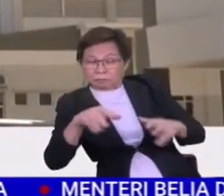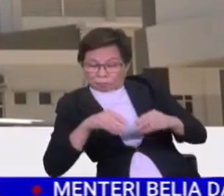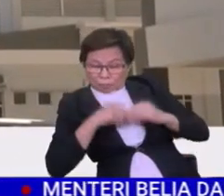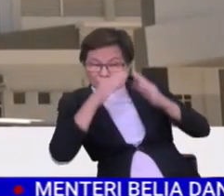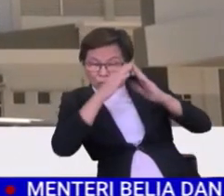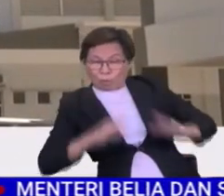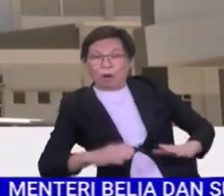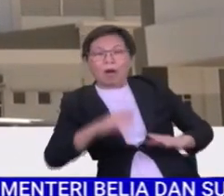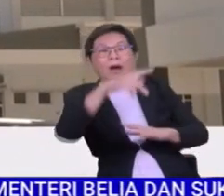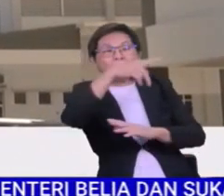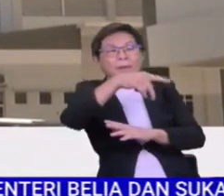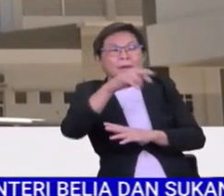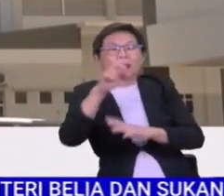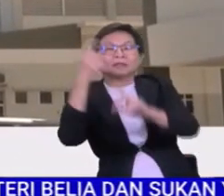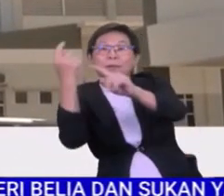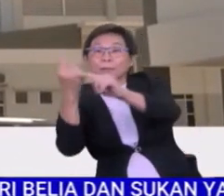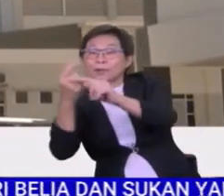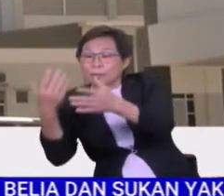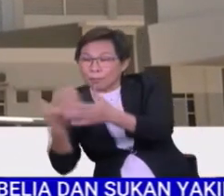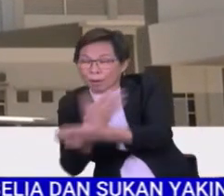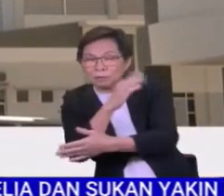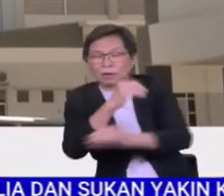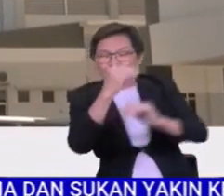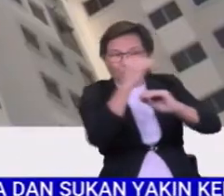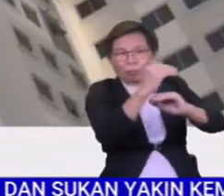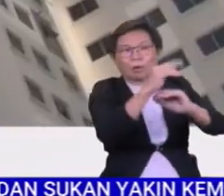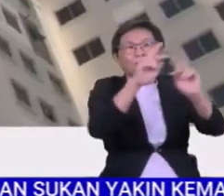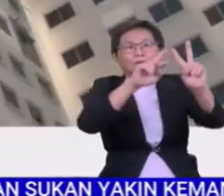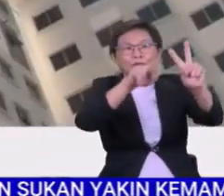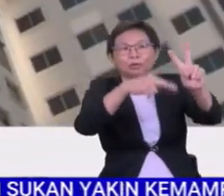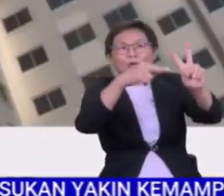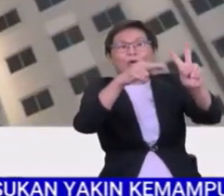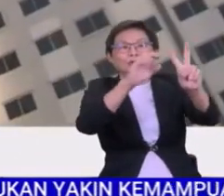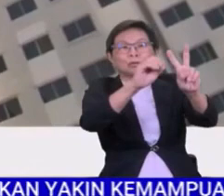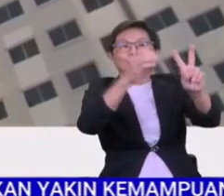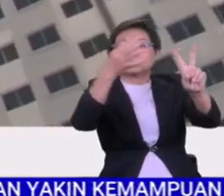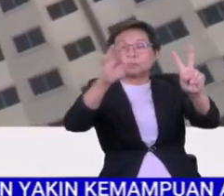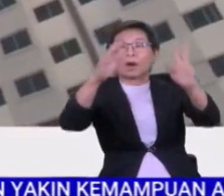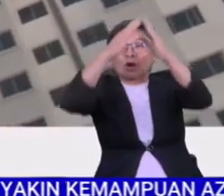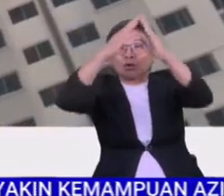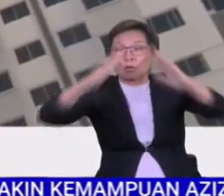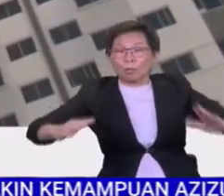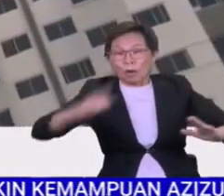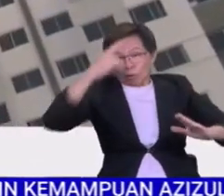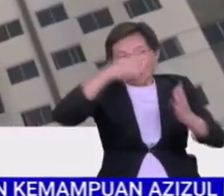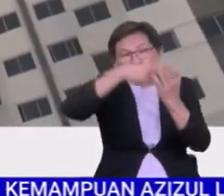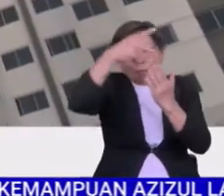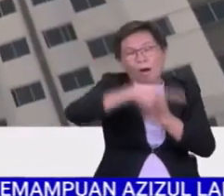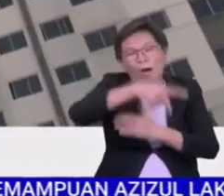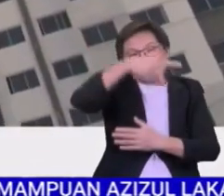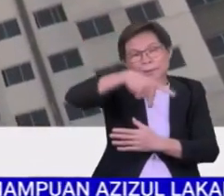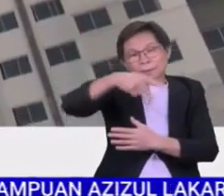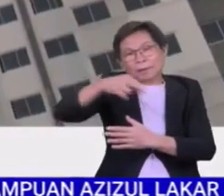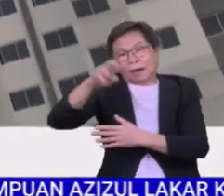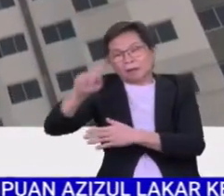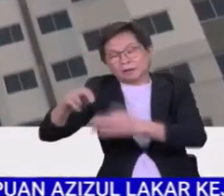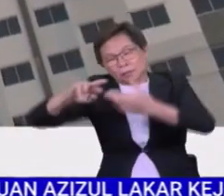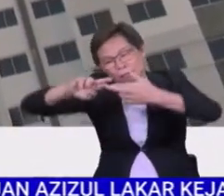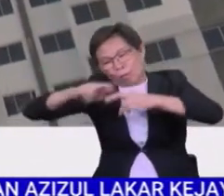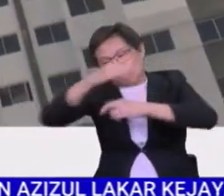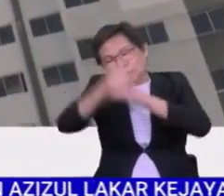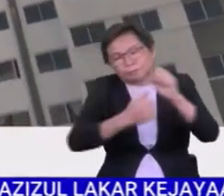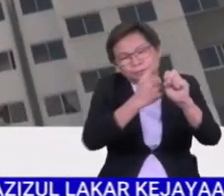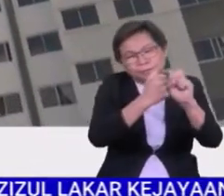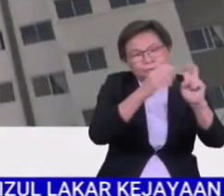program pprt Bina baharu serta kuota 2900 unit rumah bagi program rumah pprt baik pulih